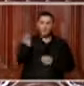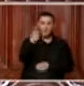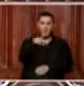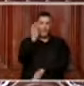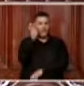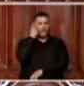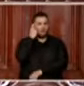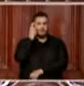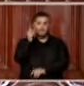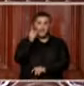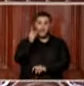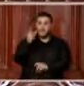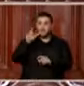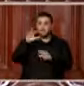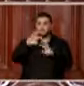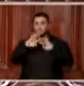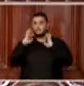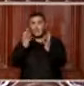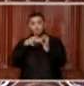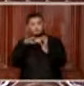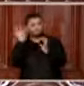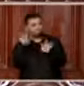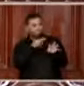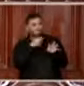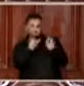ولكن إرادة شعبنا العظيم